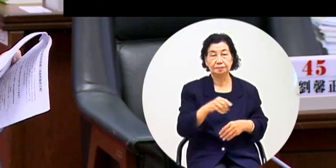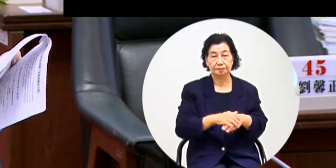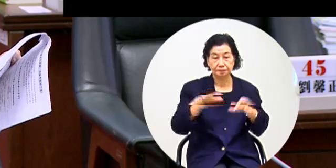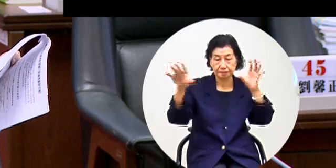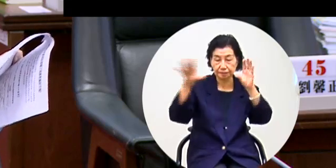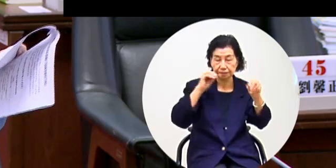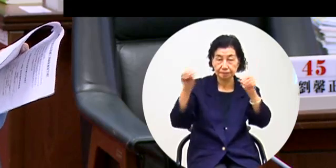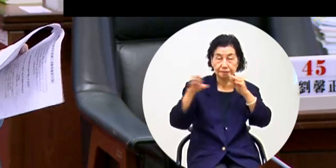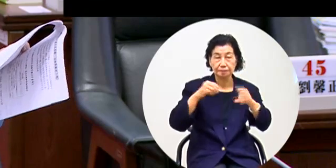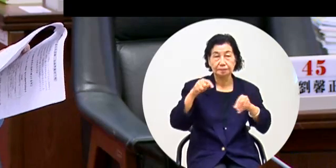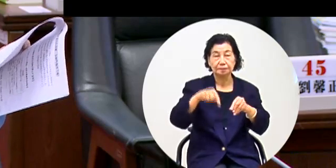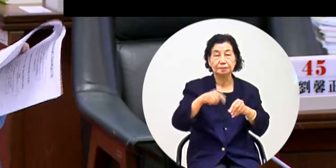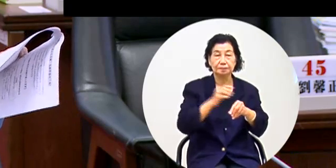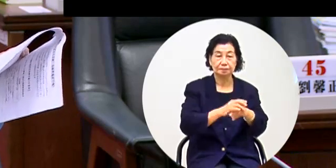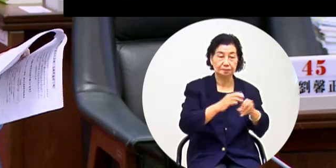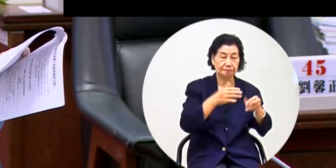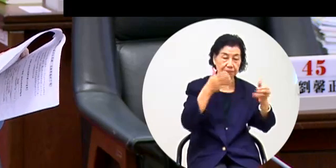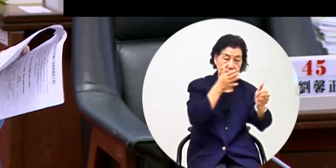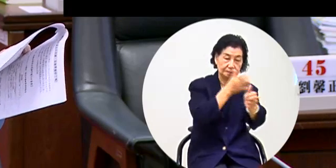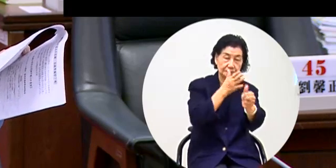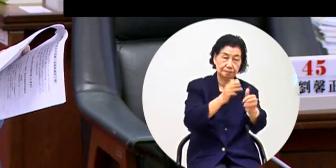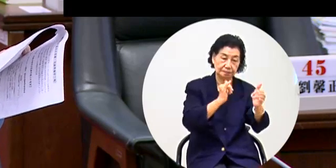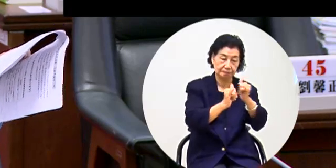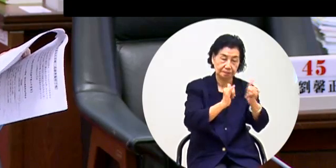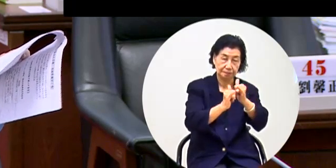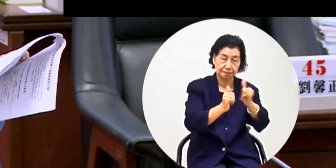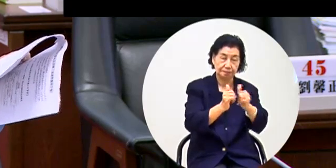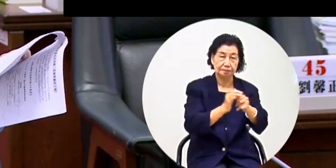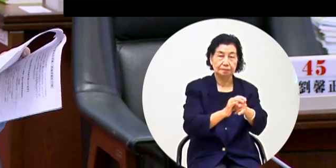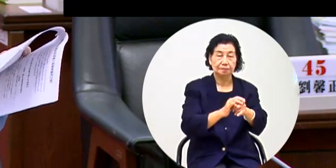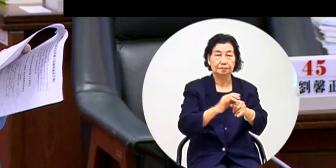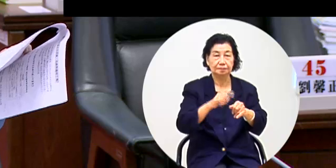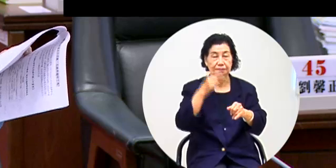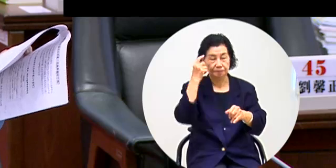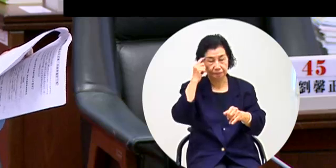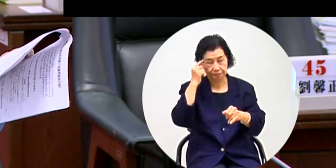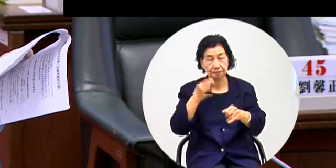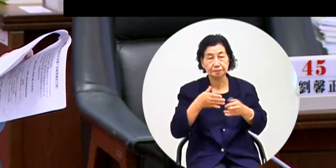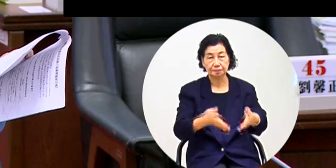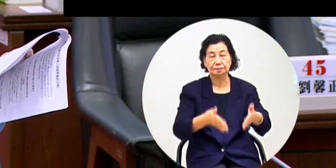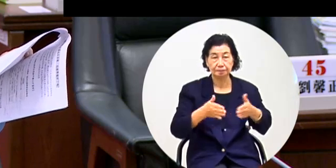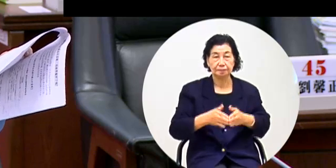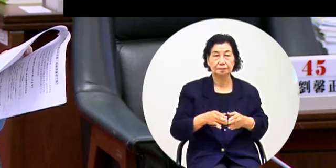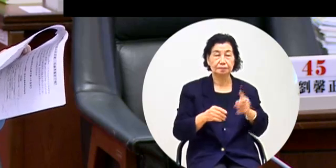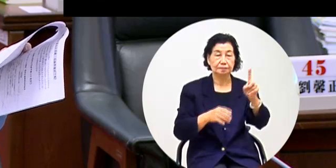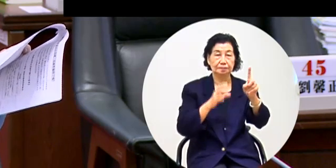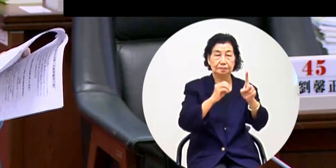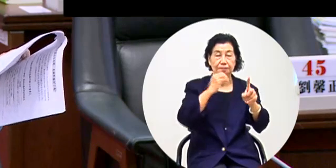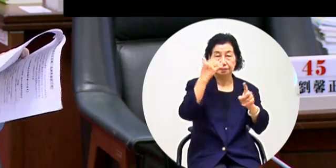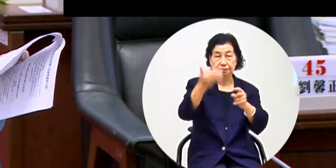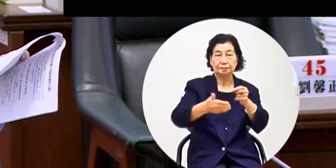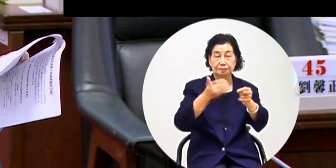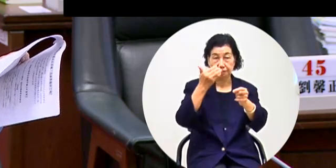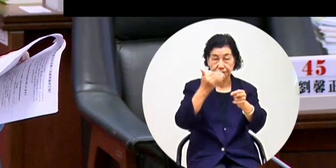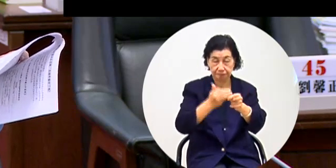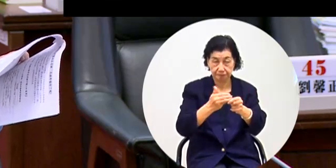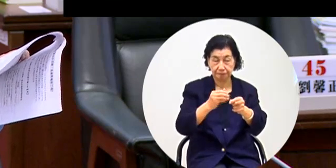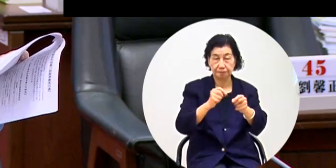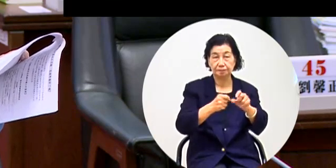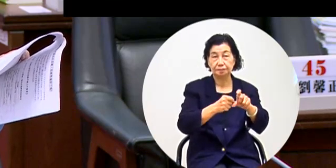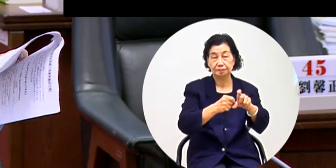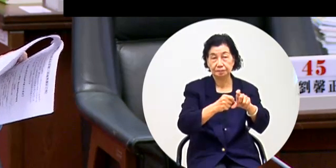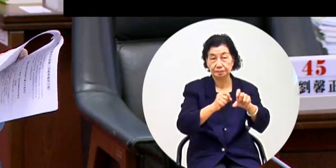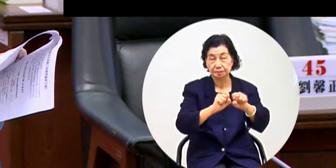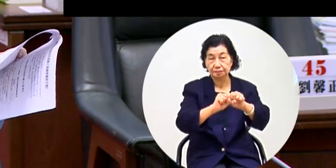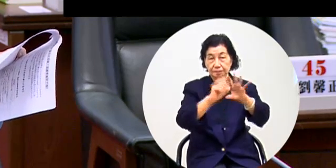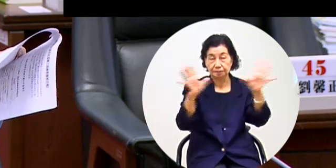是非常重要的。在109年就要公告，那在照道理来讲，民国107年